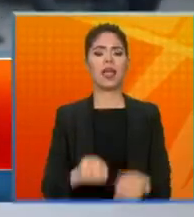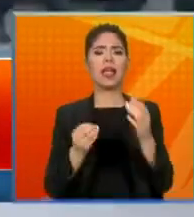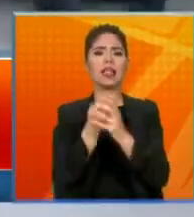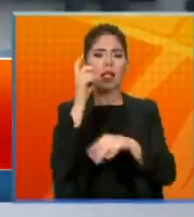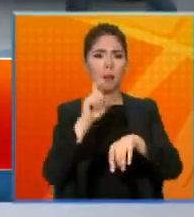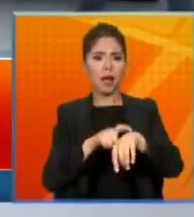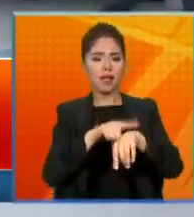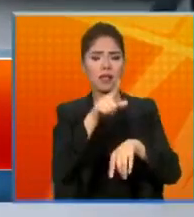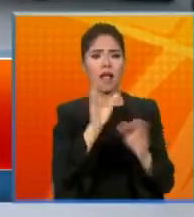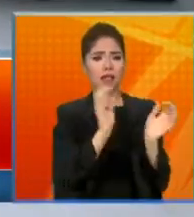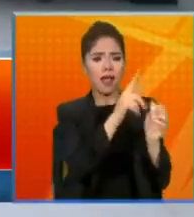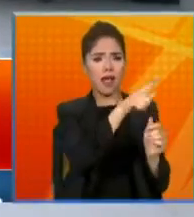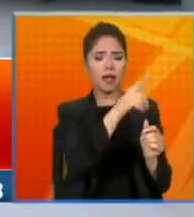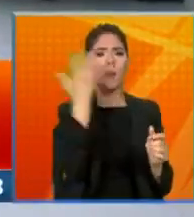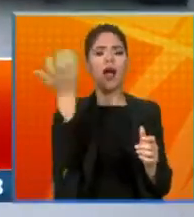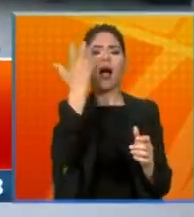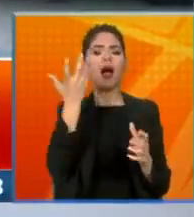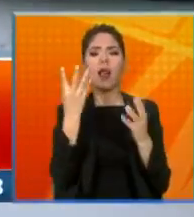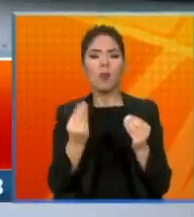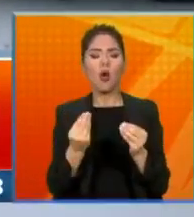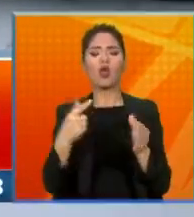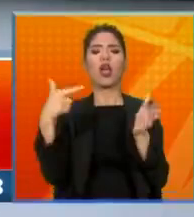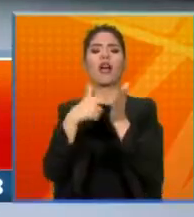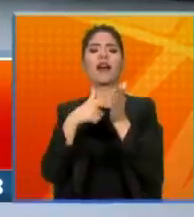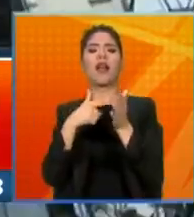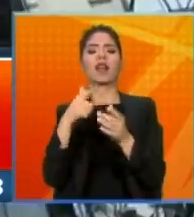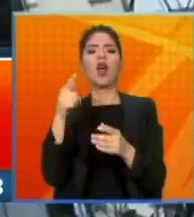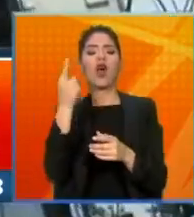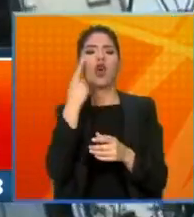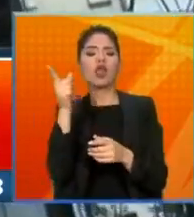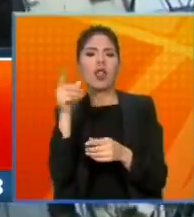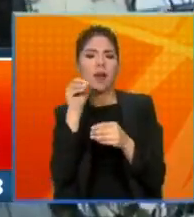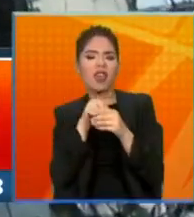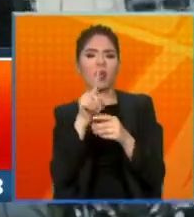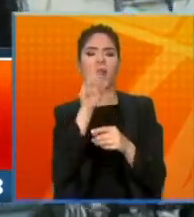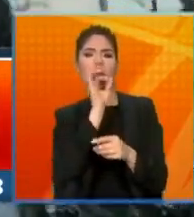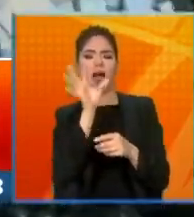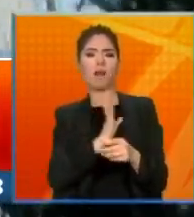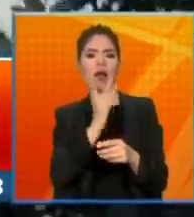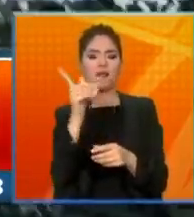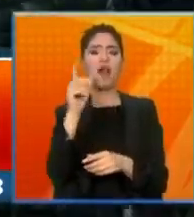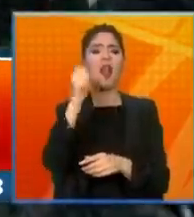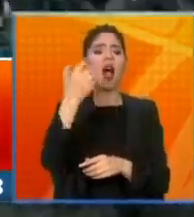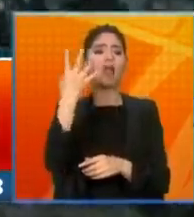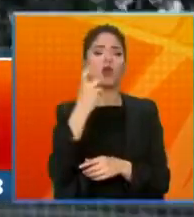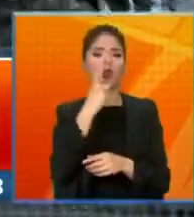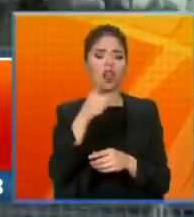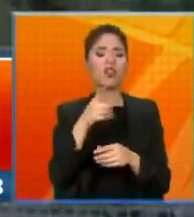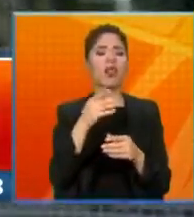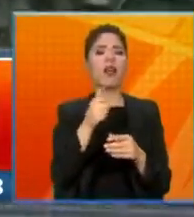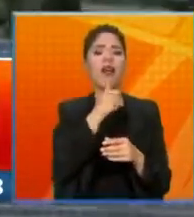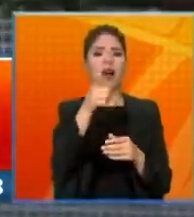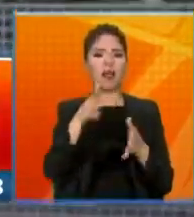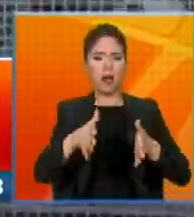Sabah saatlerinde ekipleri alarma geçiren Kadıköy Göztepe'den gelen ihbardı. 64 yaşındaki adam metruk binanın